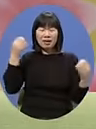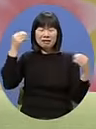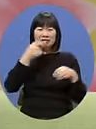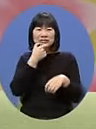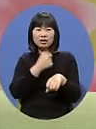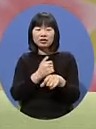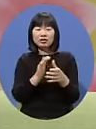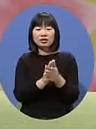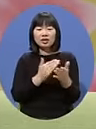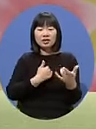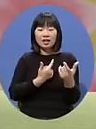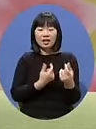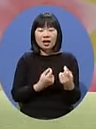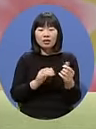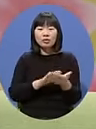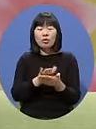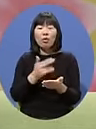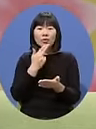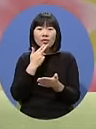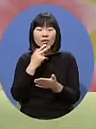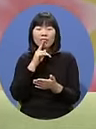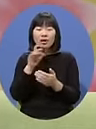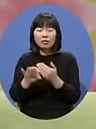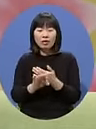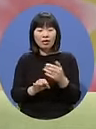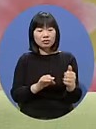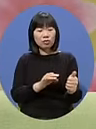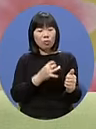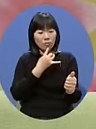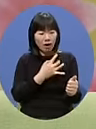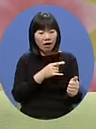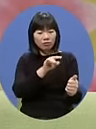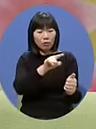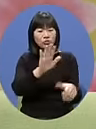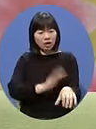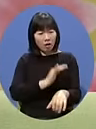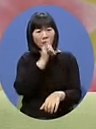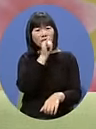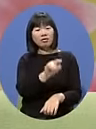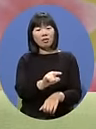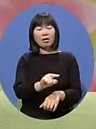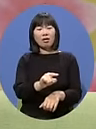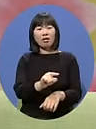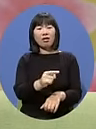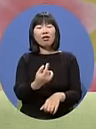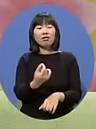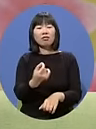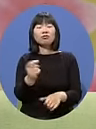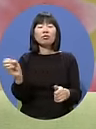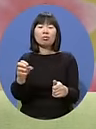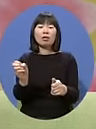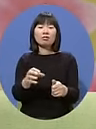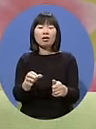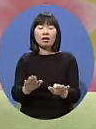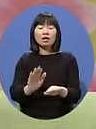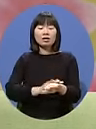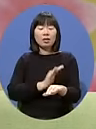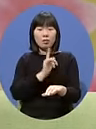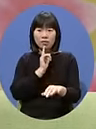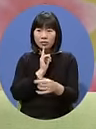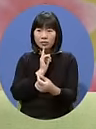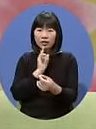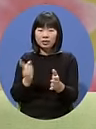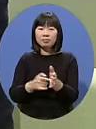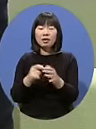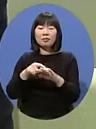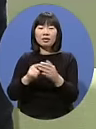친구들이 나랑만 안 놀아줘요. 이러면 너한테만 그럴 리가 있어. 네가 뭐 잘못했겠지. 이렇게 얘기를 많이들 하거든요. 그 잘못하는 거죠.